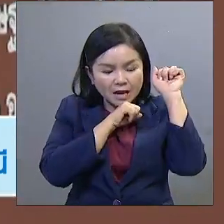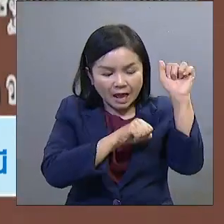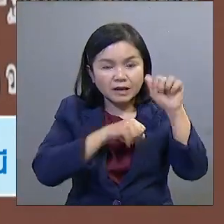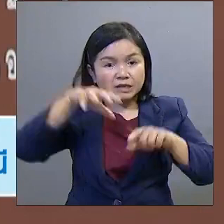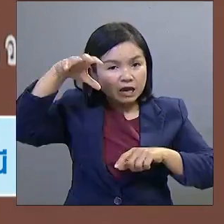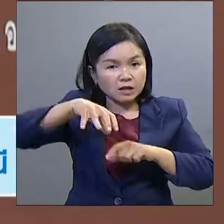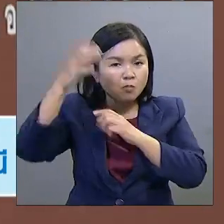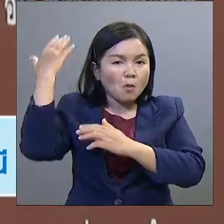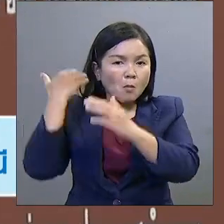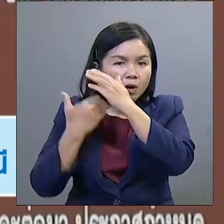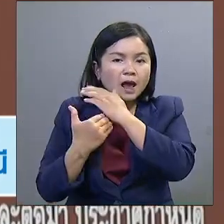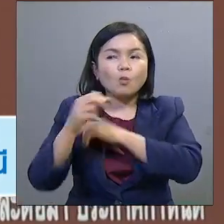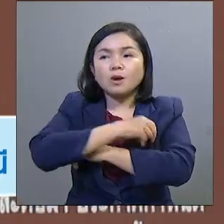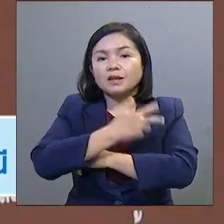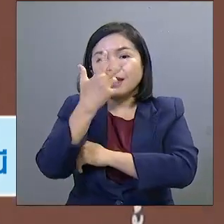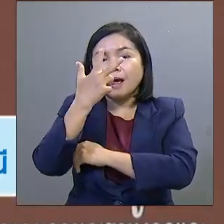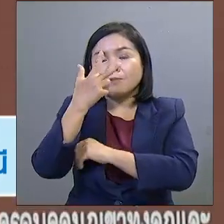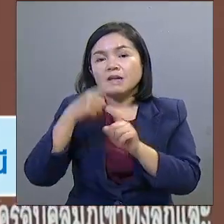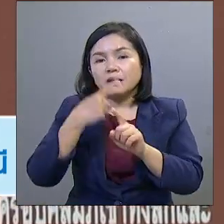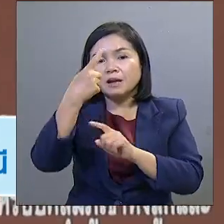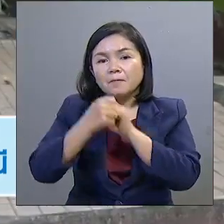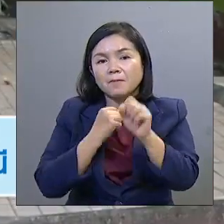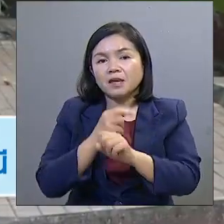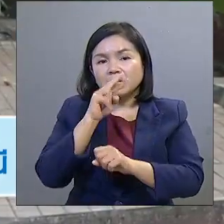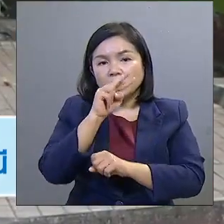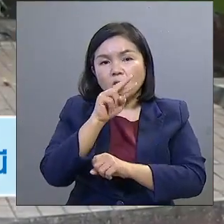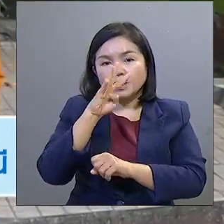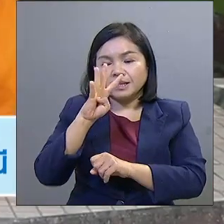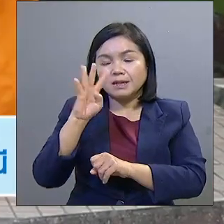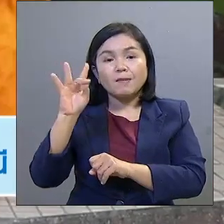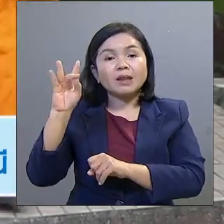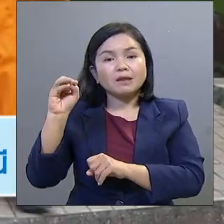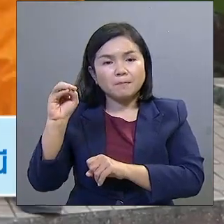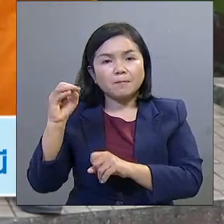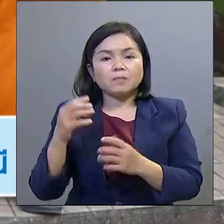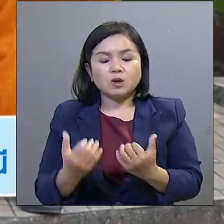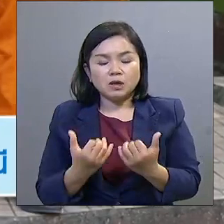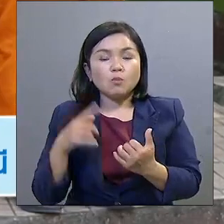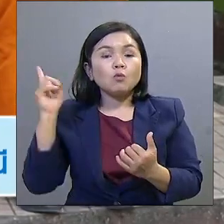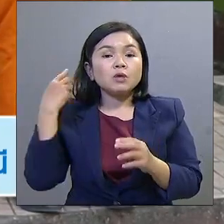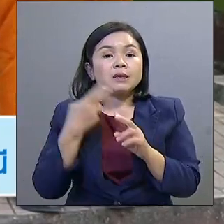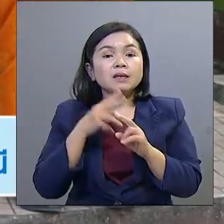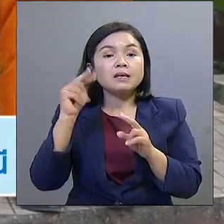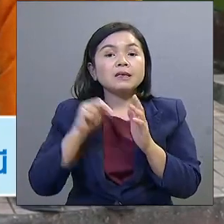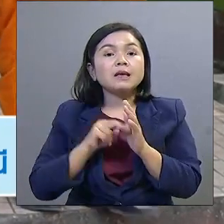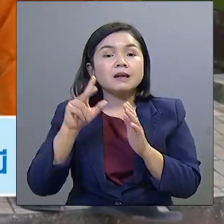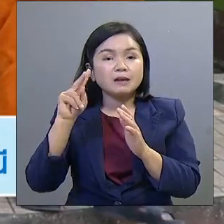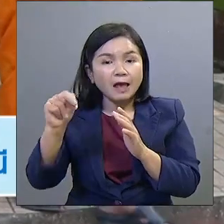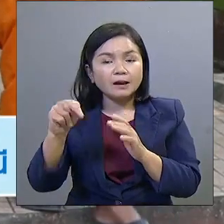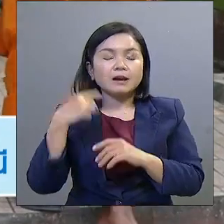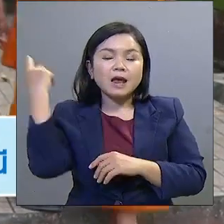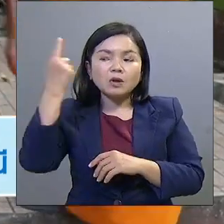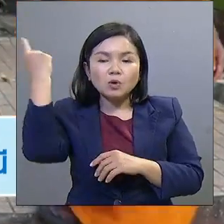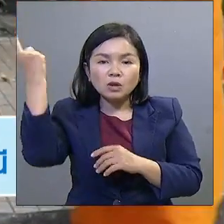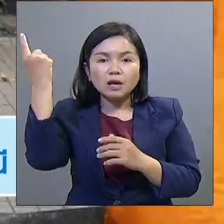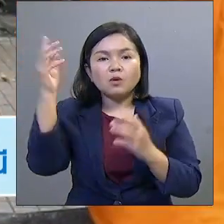ณสถานเมื่อวันที่3มกราคมปี2480ค่ะ โดยคุณนันทวรรณสิริโภคพัฒน์นะคะผู้อำนวยการการท่องเที่ยวแห่งประเทศไทยสำนักง